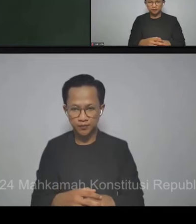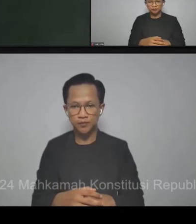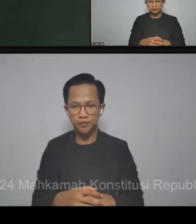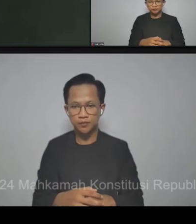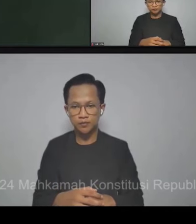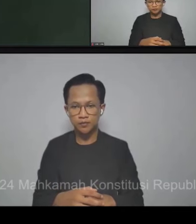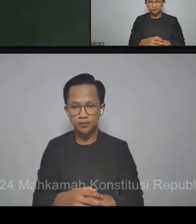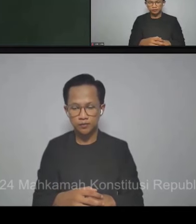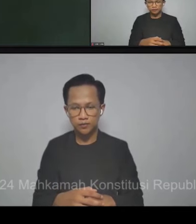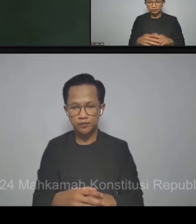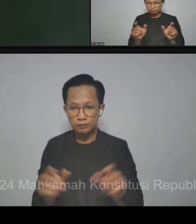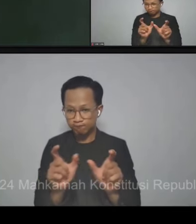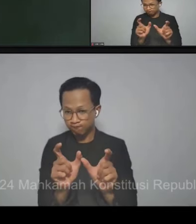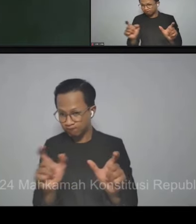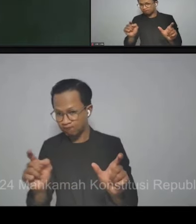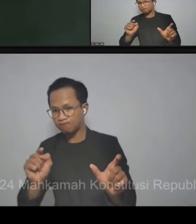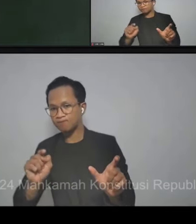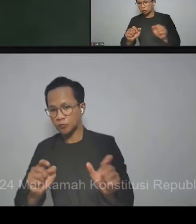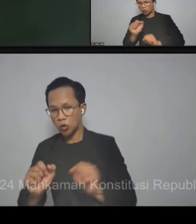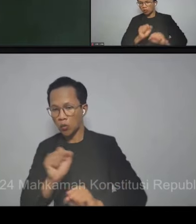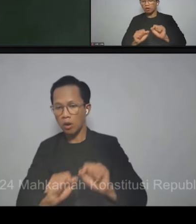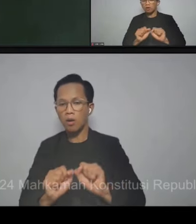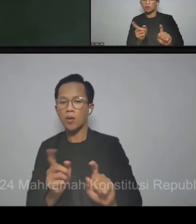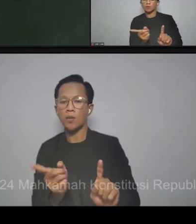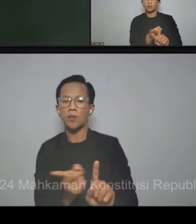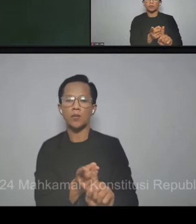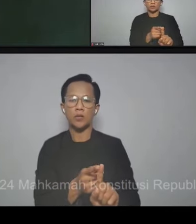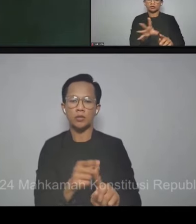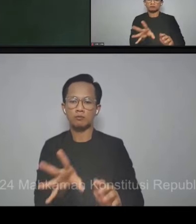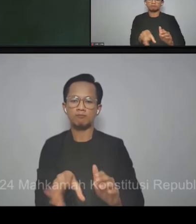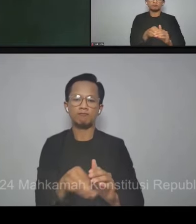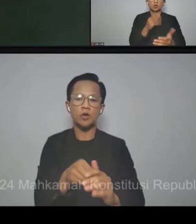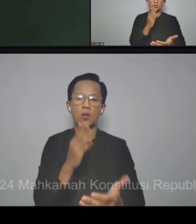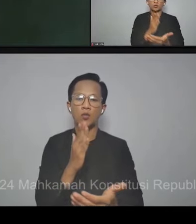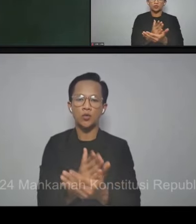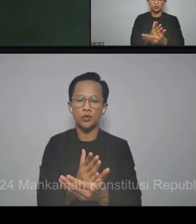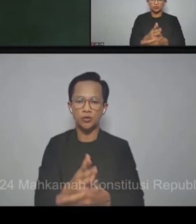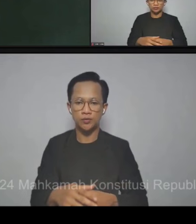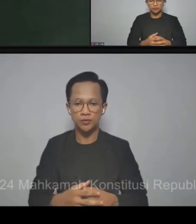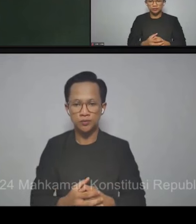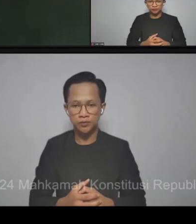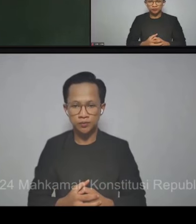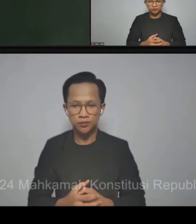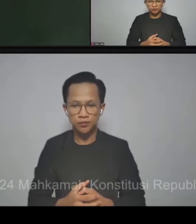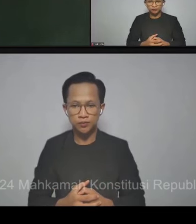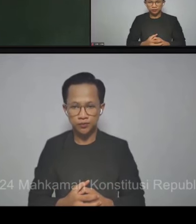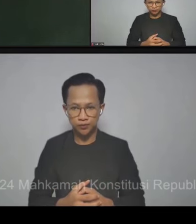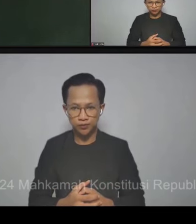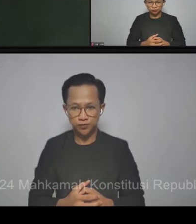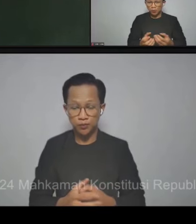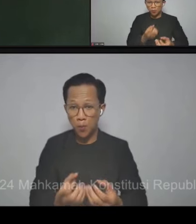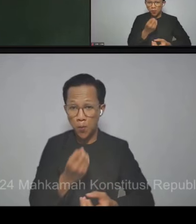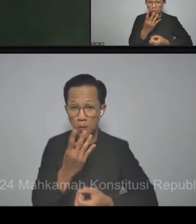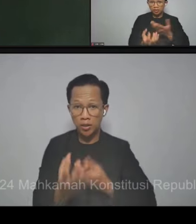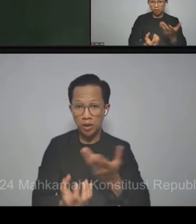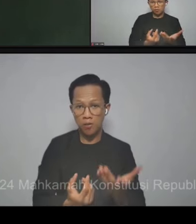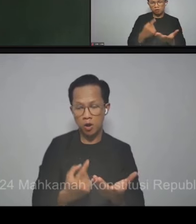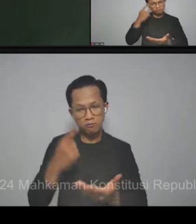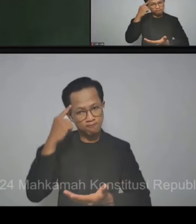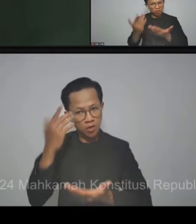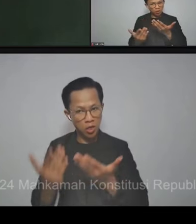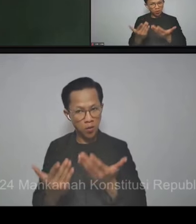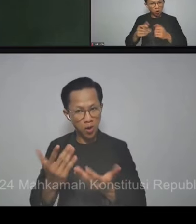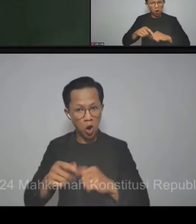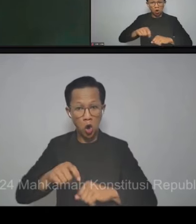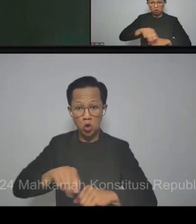upaya paksa sebagaimana selengkapnya akan dinyatakan dalam amar putusan aku bahwa berdasarkan seluruh Ran pertimbangan hukum tersebut di atas meskipun mahkamah